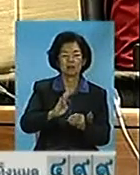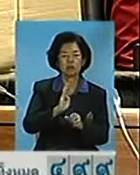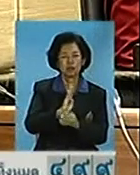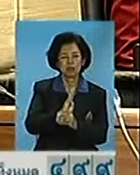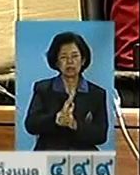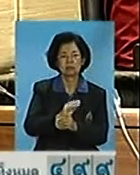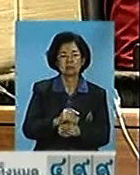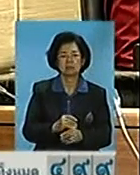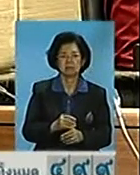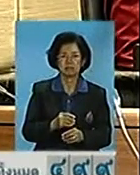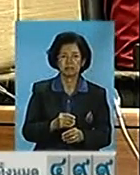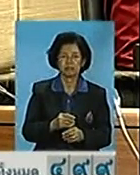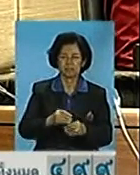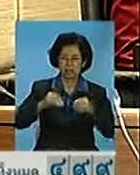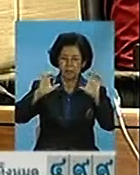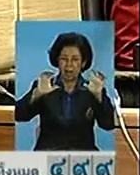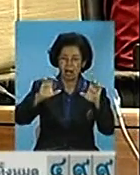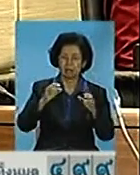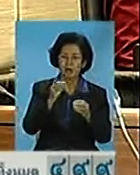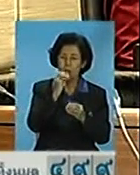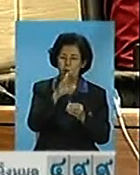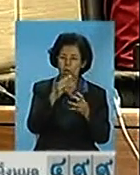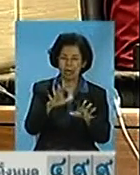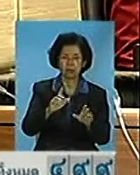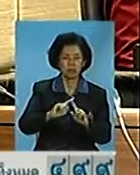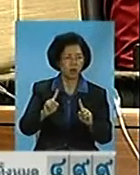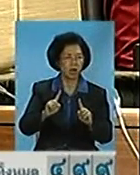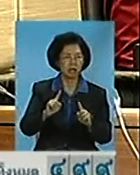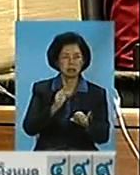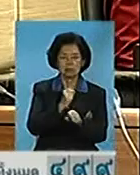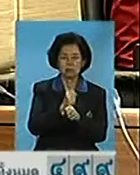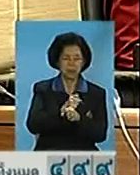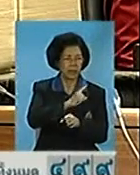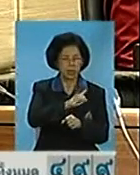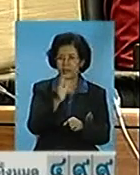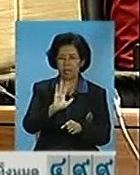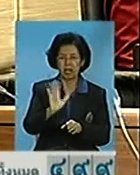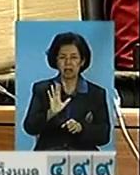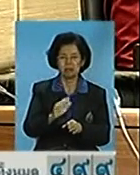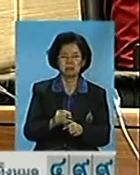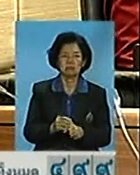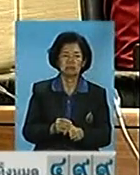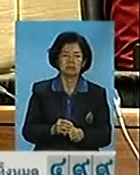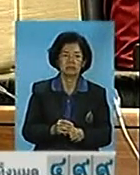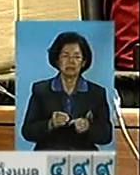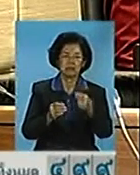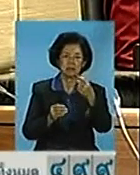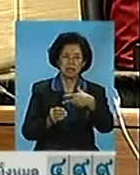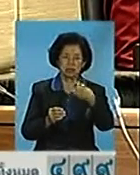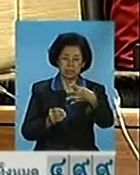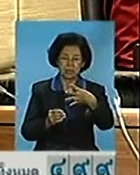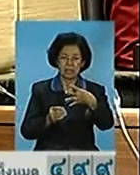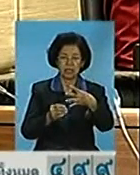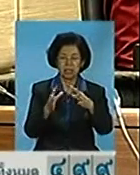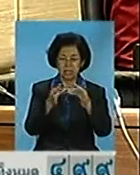นุนวางกติกาแต่ไม่มีหน้าที่ที่จะมาเป็นผู้ประกอบการด้วย 3-4 ประเด็นเหล่านี้นะครับไม่ใช่ที่ผมจะ